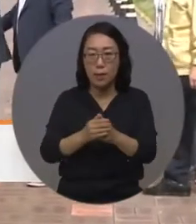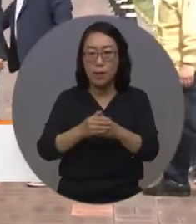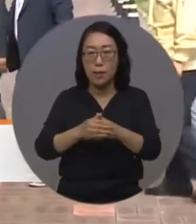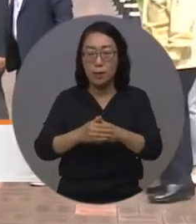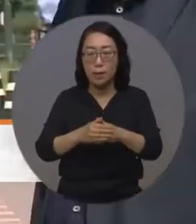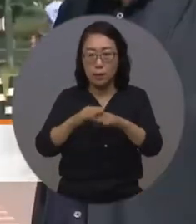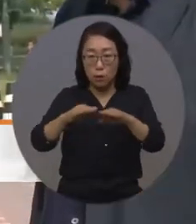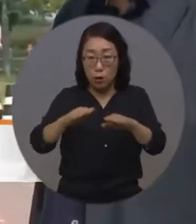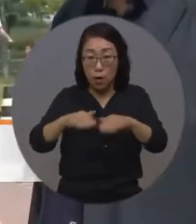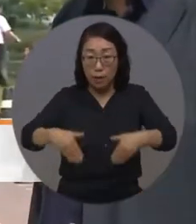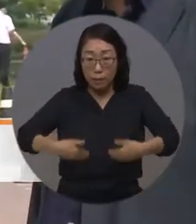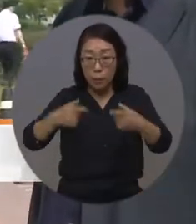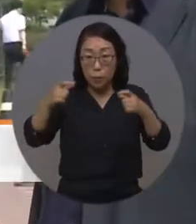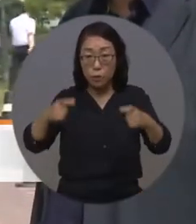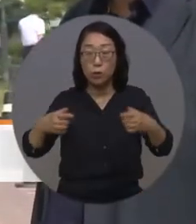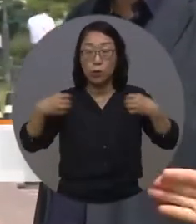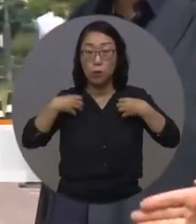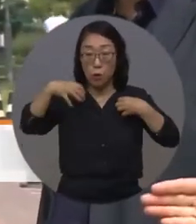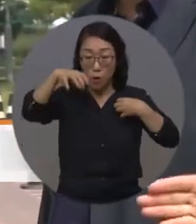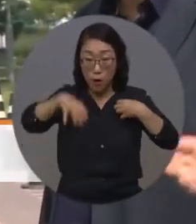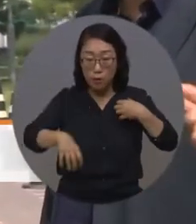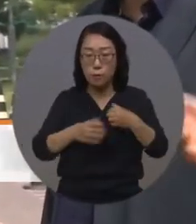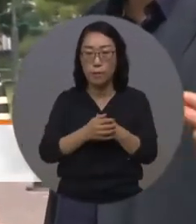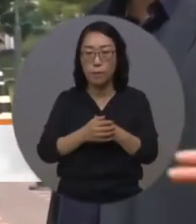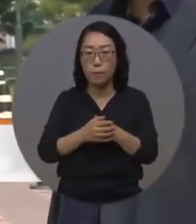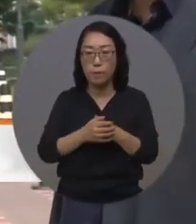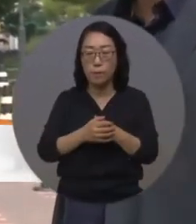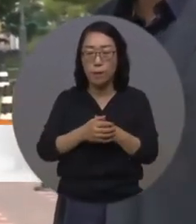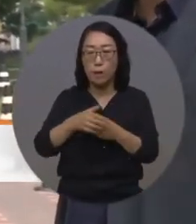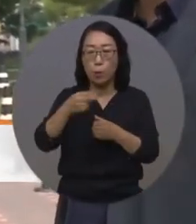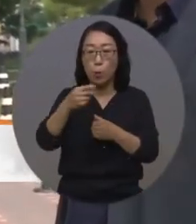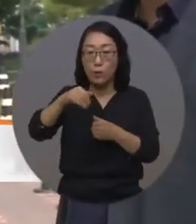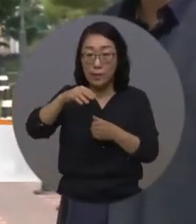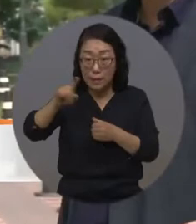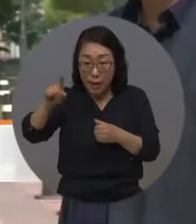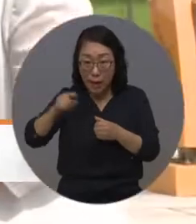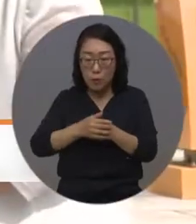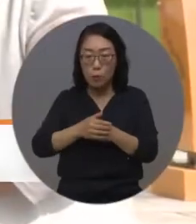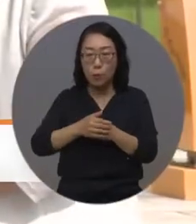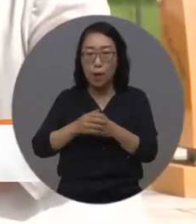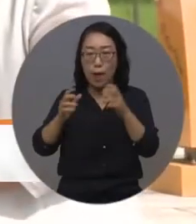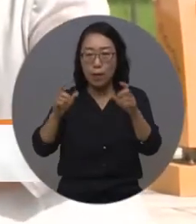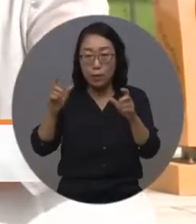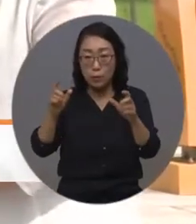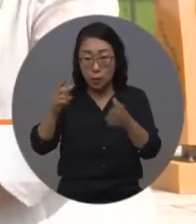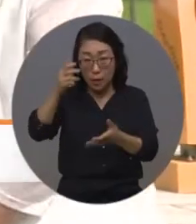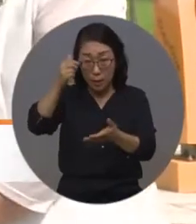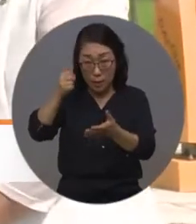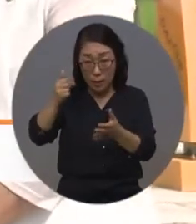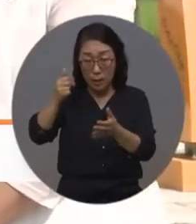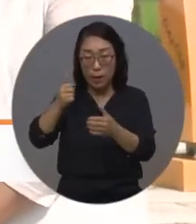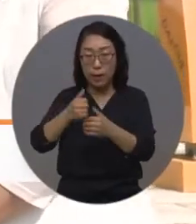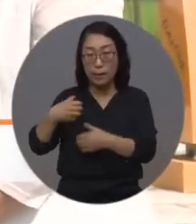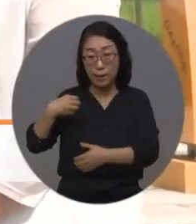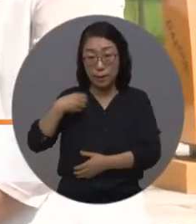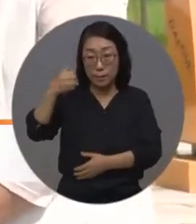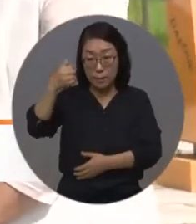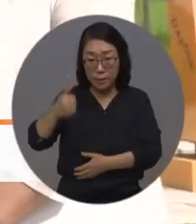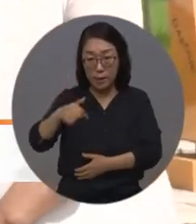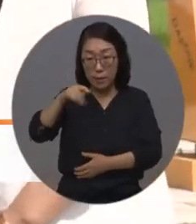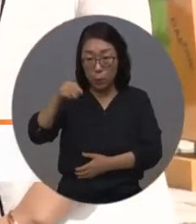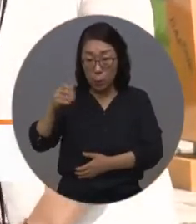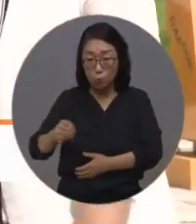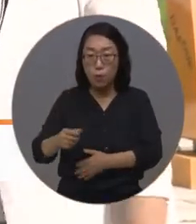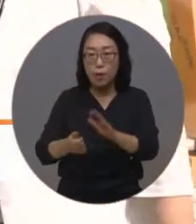도청에서 열린 생활용품 전달식에는 김영록 도지사와 정경식 lg 생활 관광 부문장 김동우